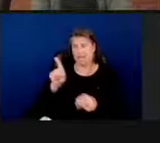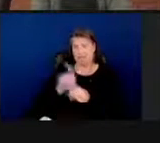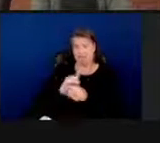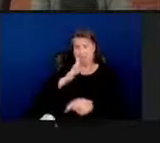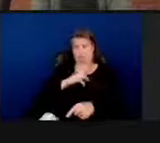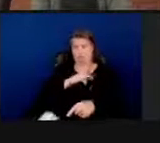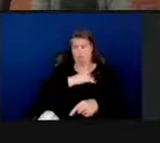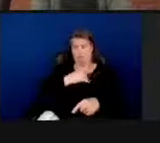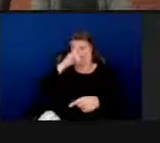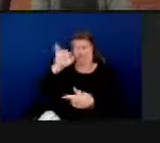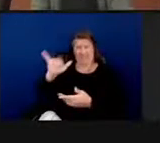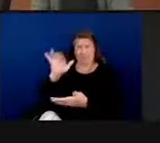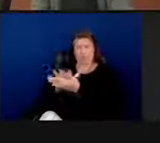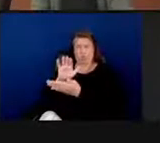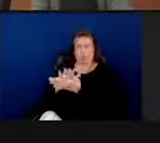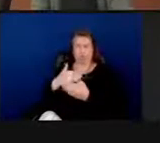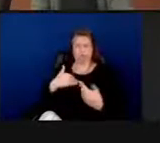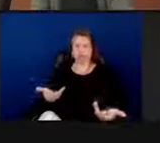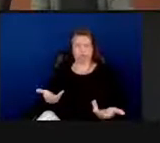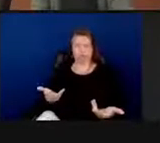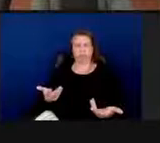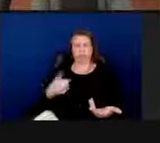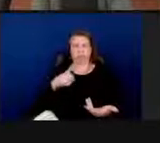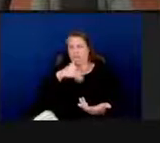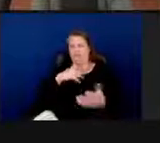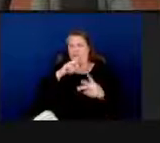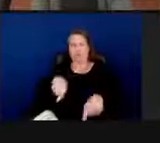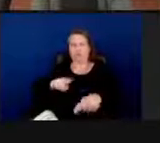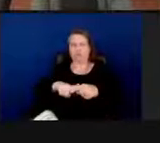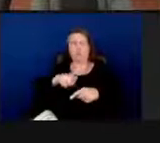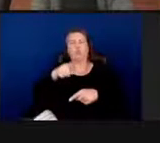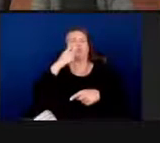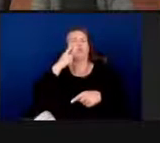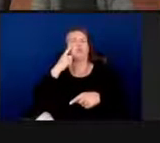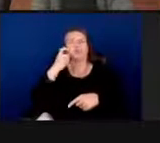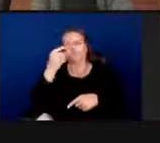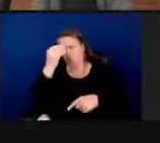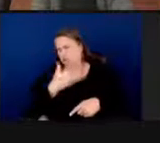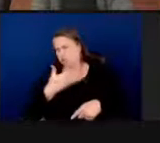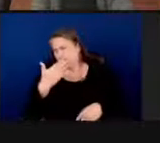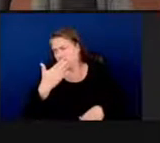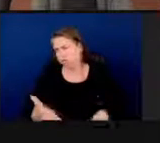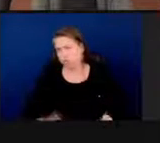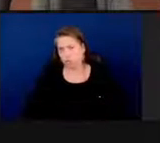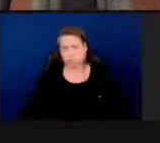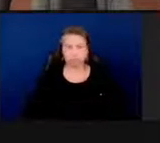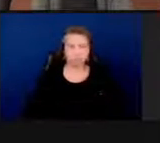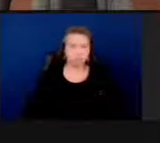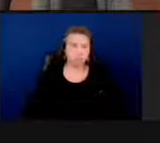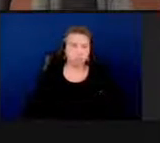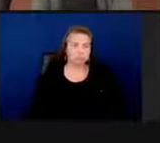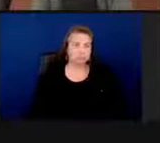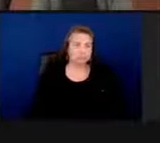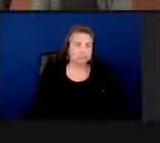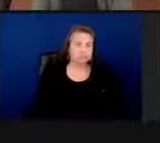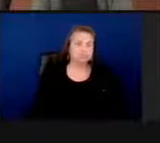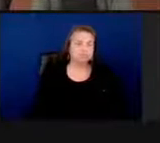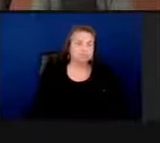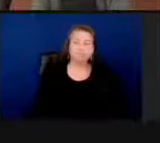القرار لهذه المدرسة؟ أنا لم أحصل على جواب حتى الليلة، فبالتالي شكرا على مشاركتك